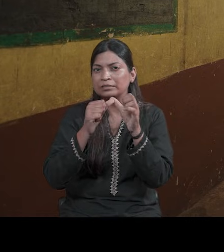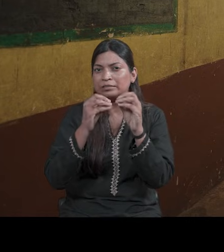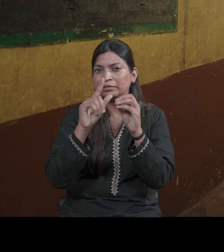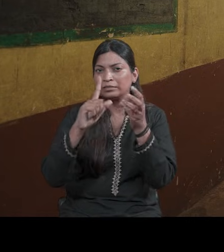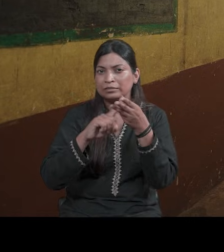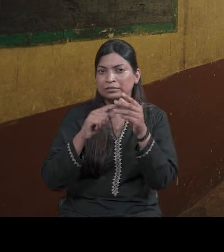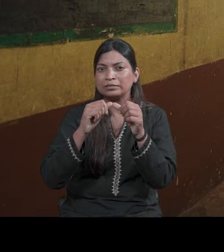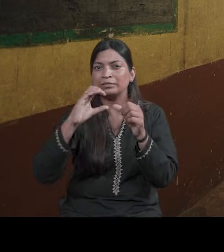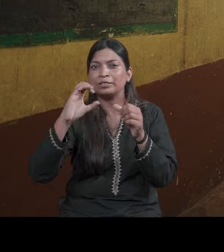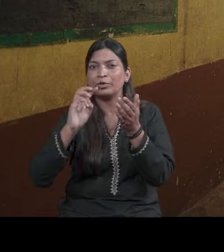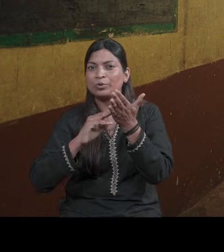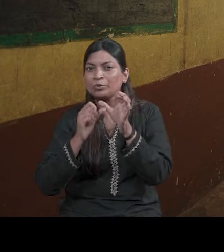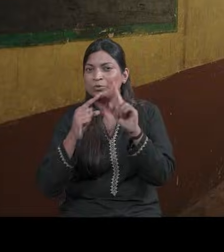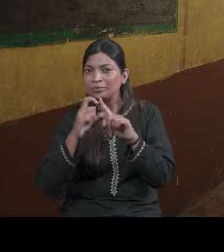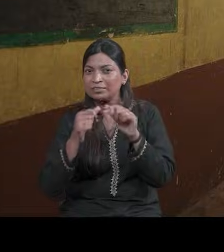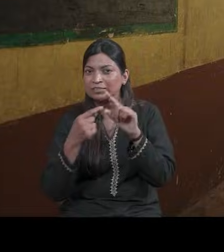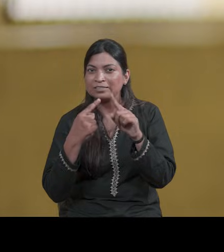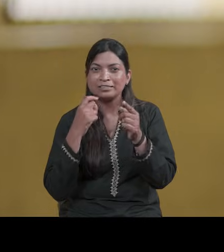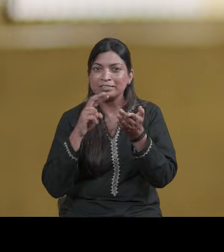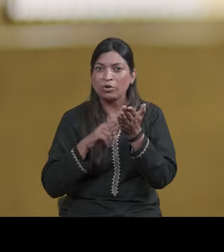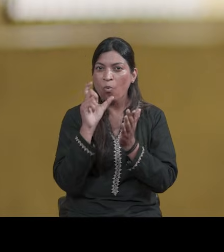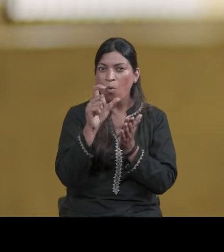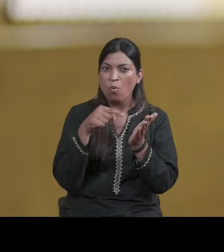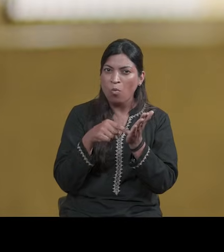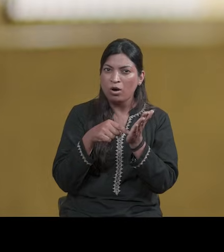लोगों के लिए बनाया गया है वो हम उनको प्रोवाइड करें। तो